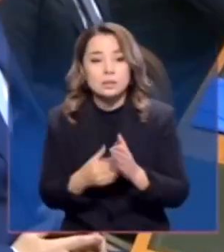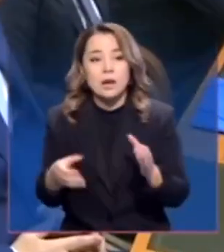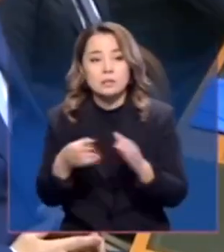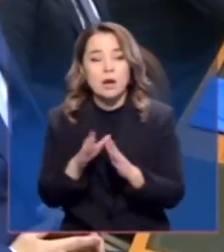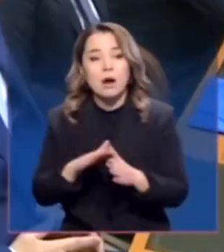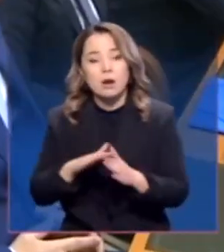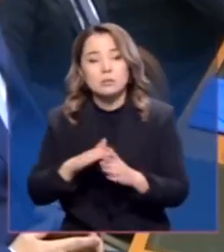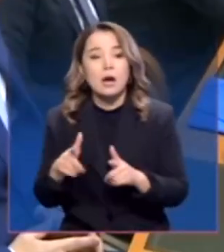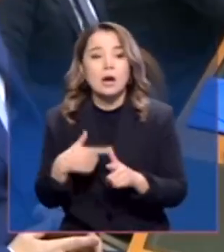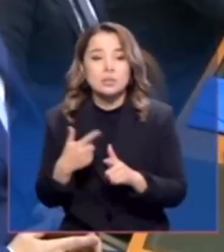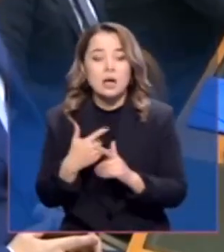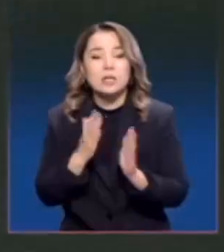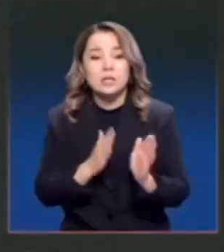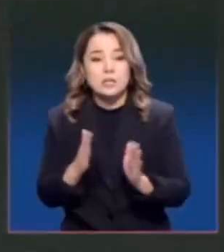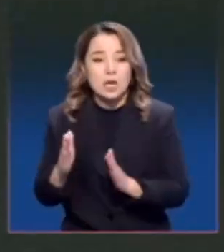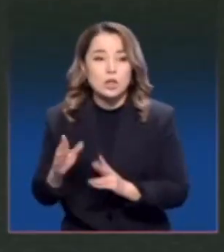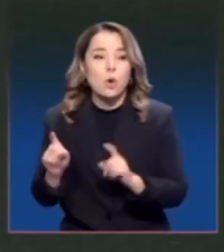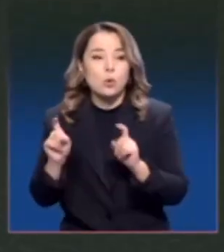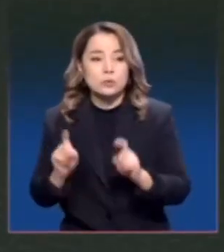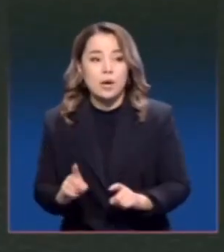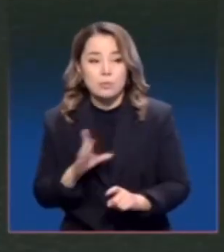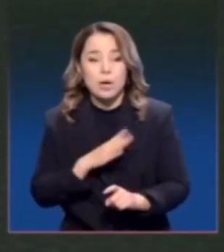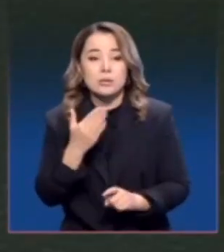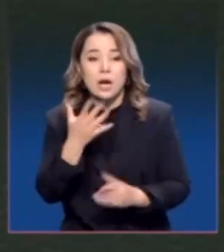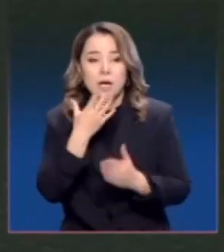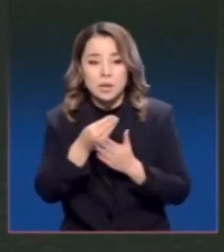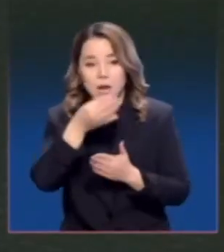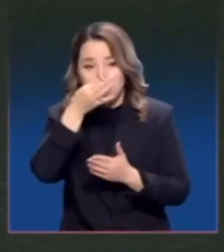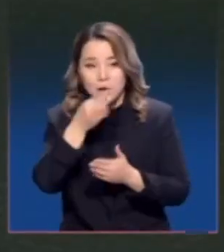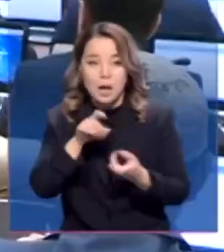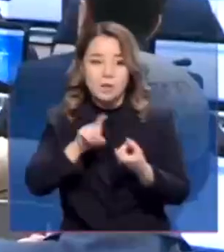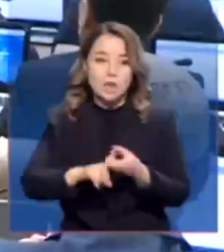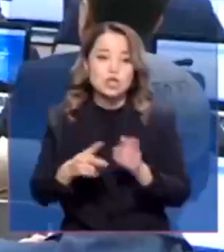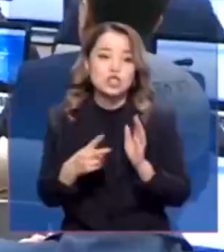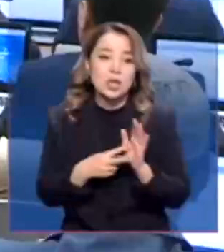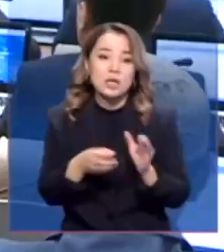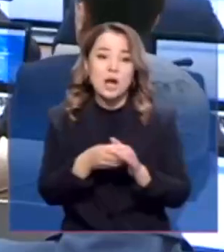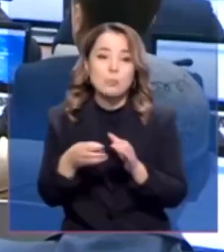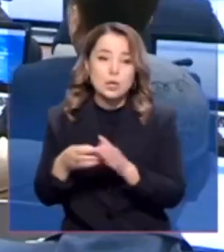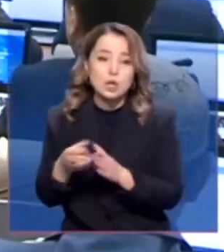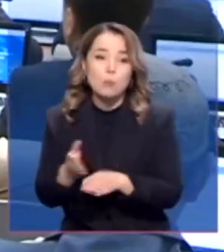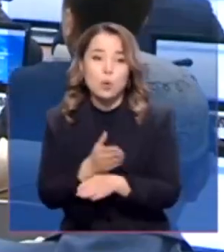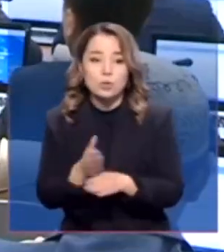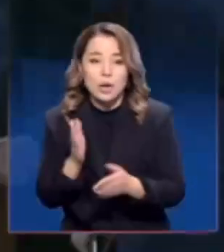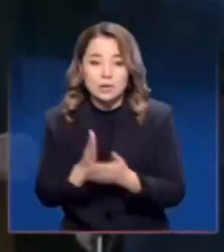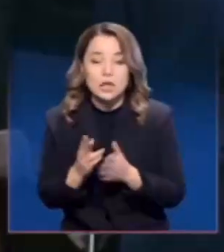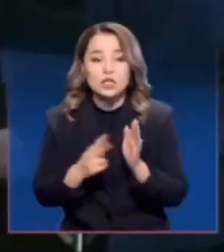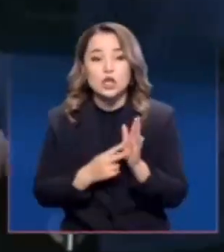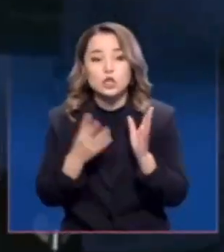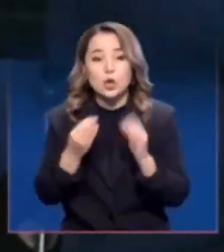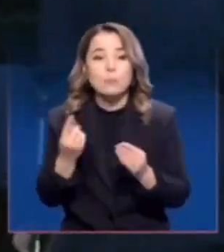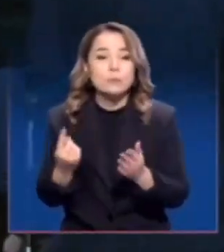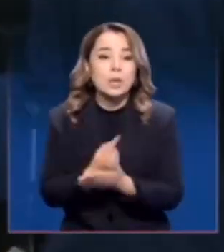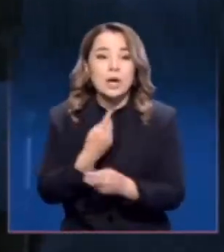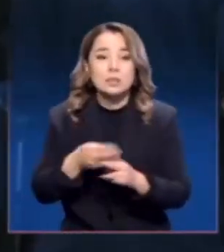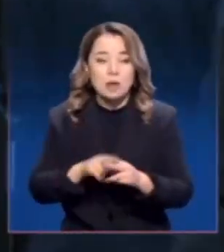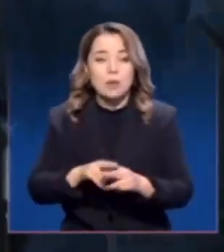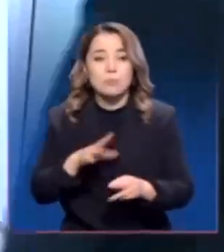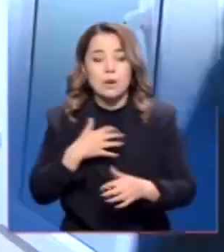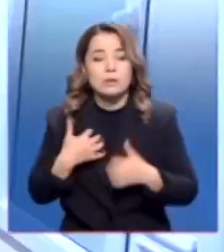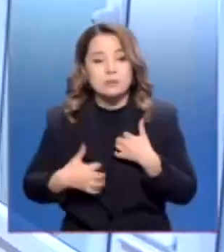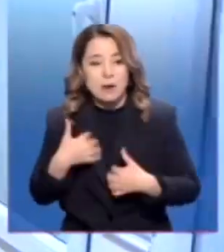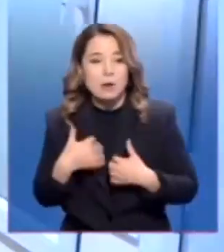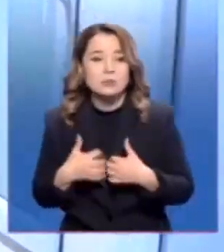аты жөнінің әліппедегі реттілігімен жайғасты. Оларды тәжірибесіне қарай 7 комитетке бөлді. Алғашқы жұмыс күніндегі абыр-сабыр мұнымен біткен